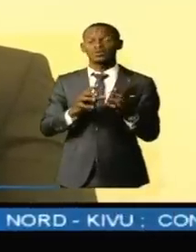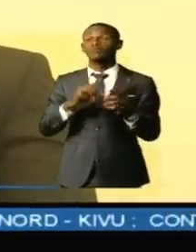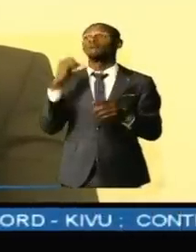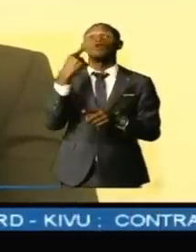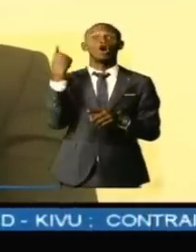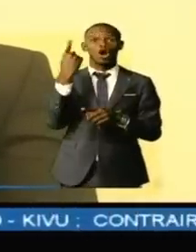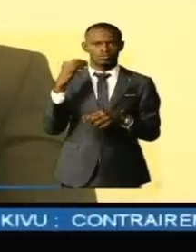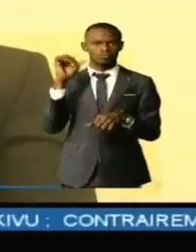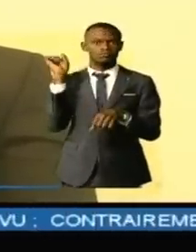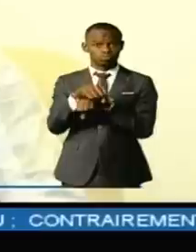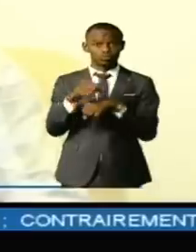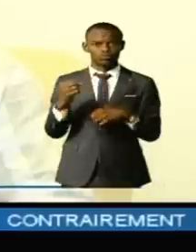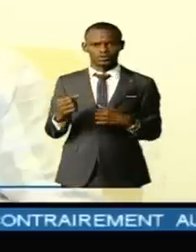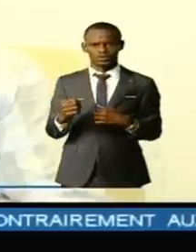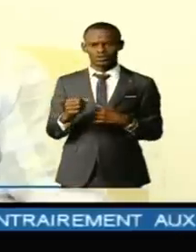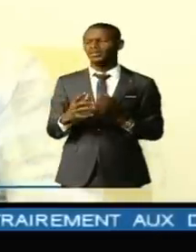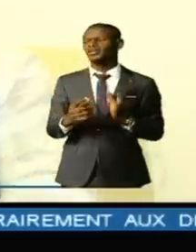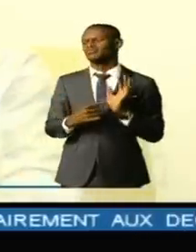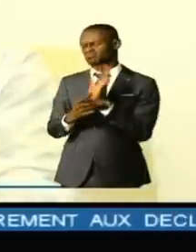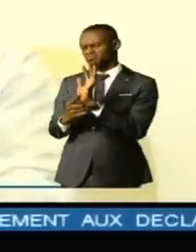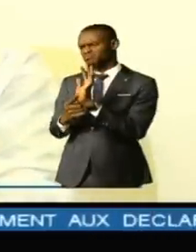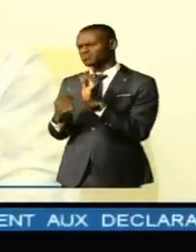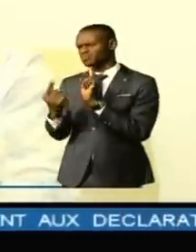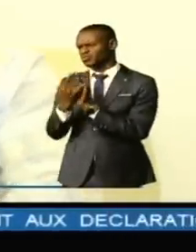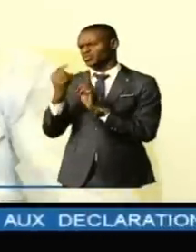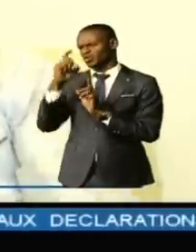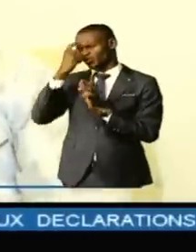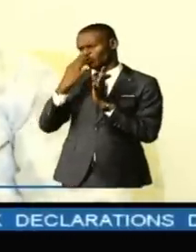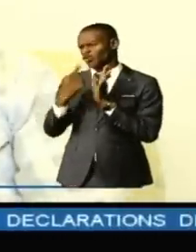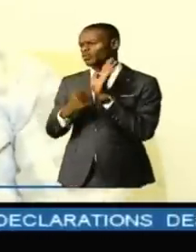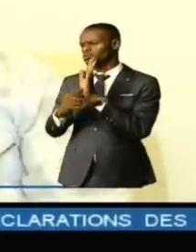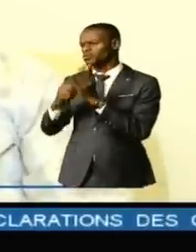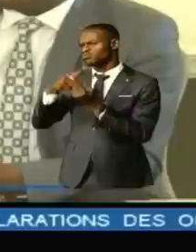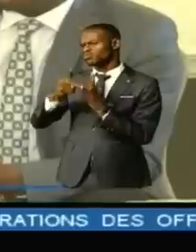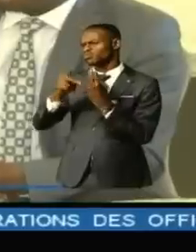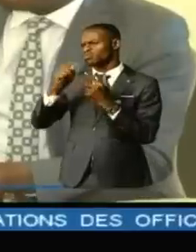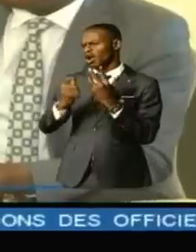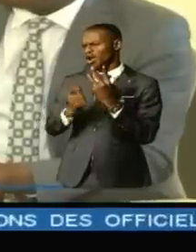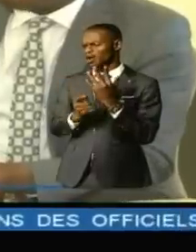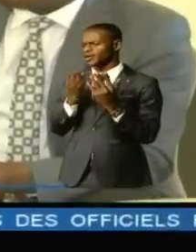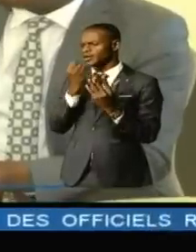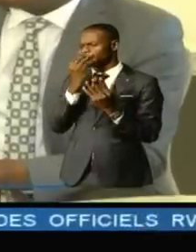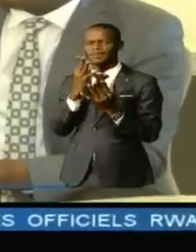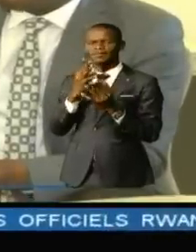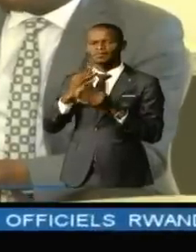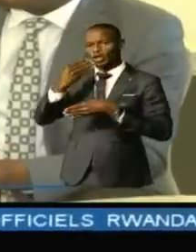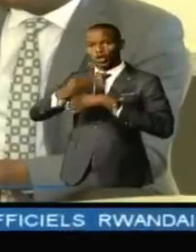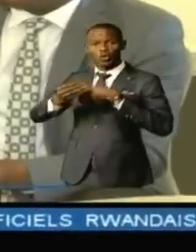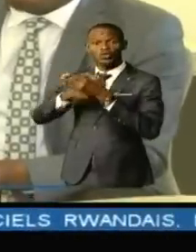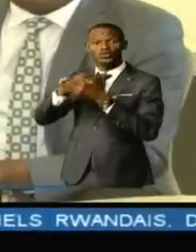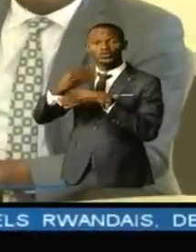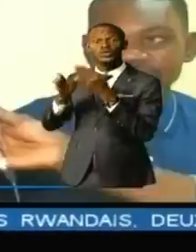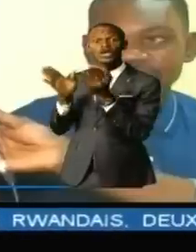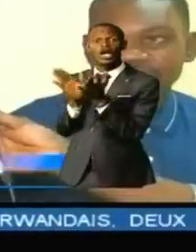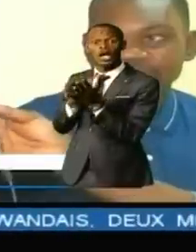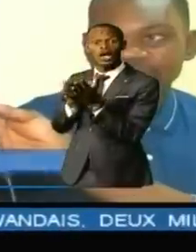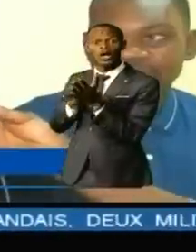au gouverneur plusieurs projets, parmi lesquels la construction d'une académie des sports dans la ville de Kananga.